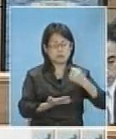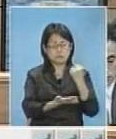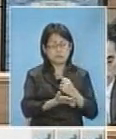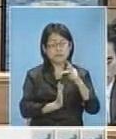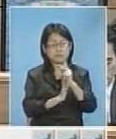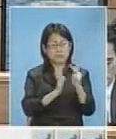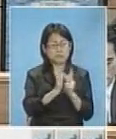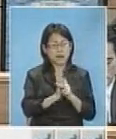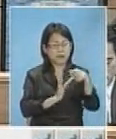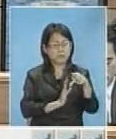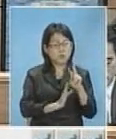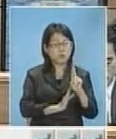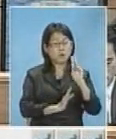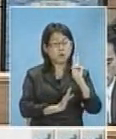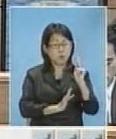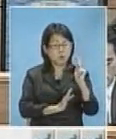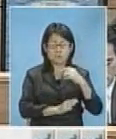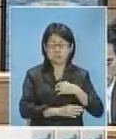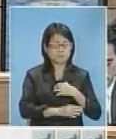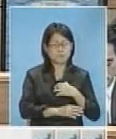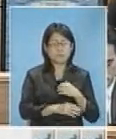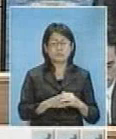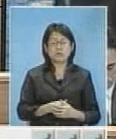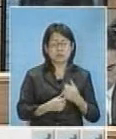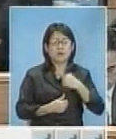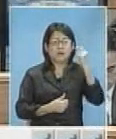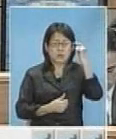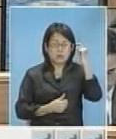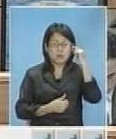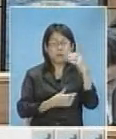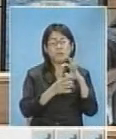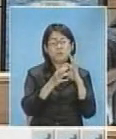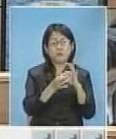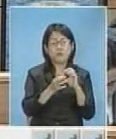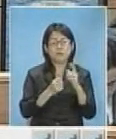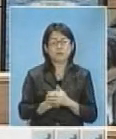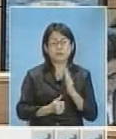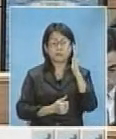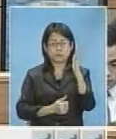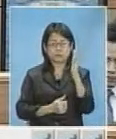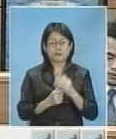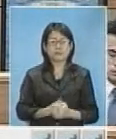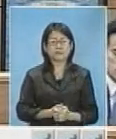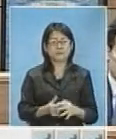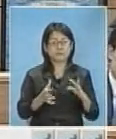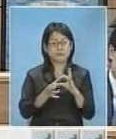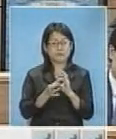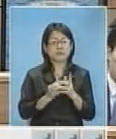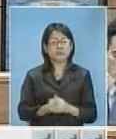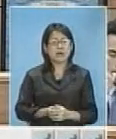แบบนี้จึงไม่มีประเด็นที่น่ากังวลมากกว่านั้นก็คือผลที่จะมีต่อระบบวินัยทางการ